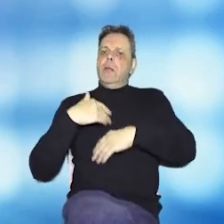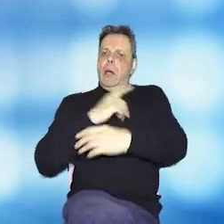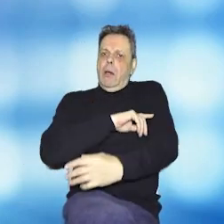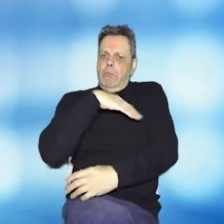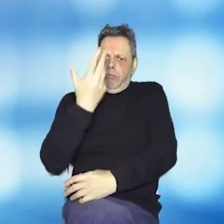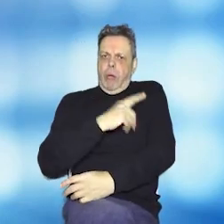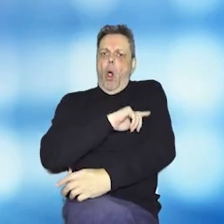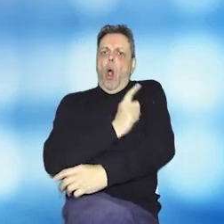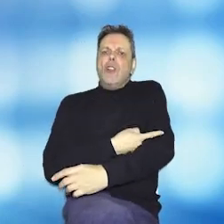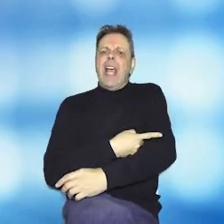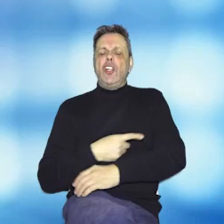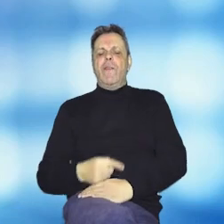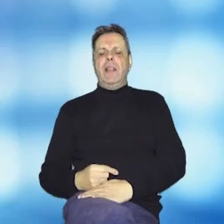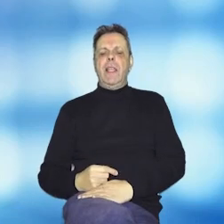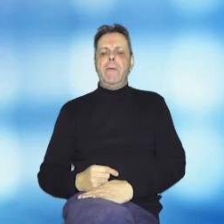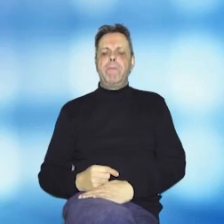osnaživati.